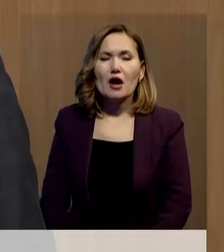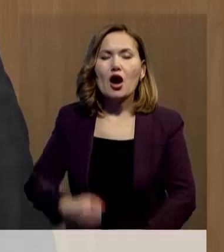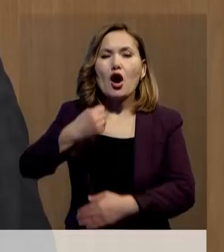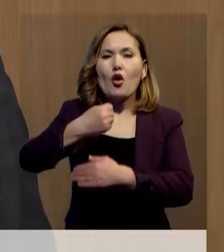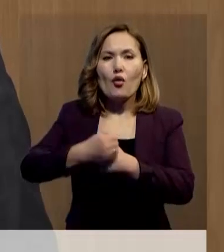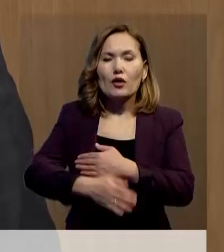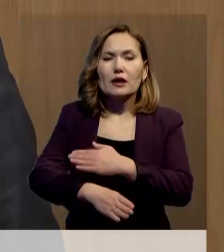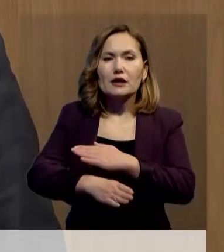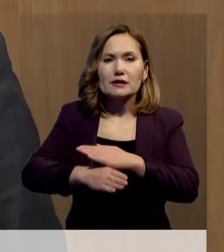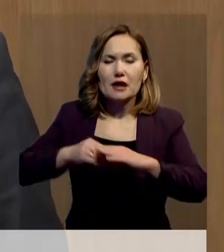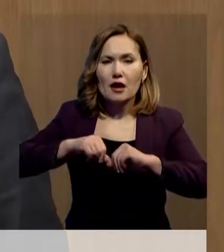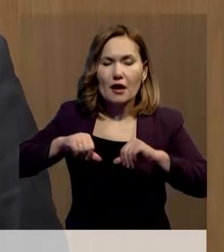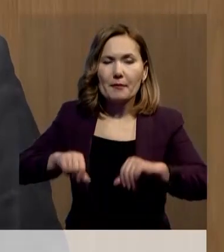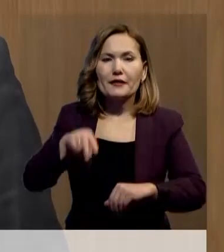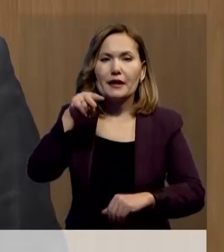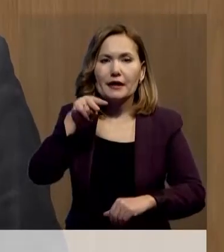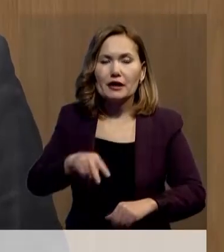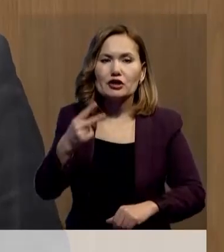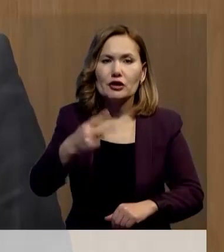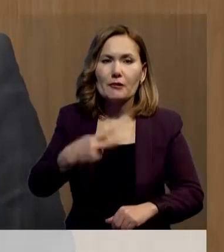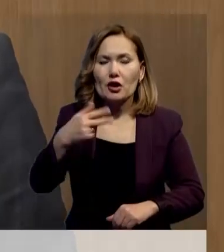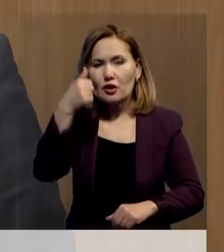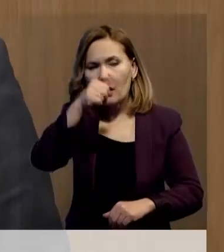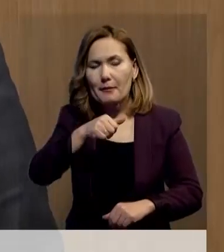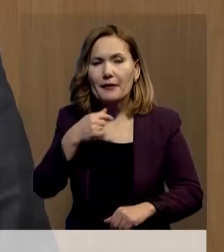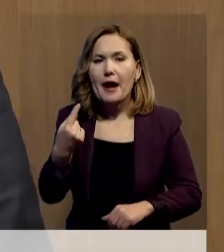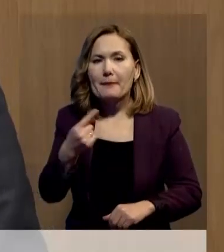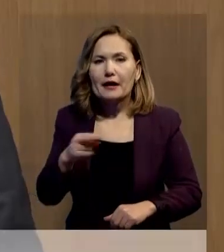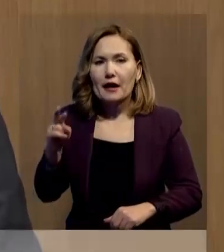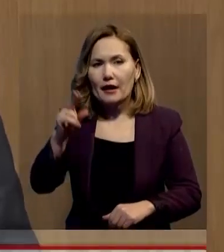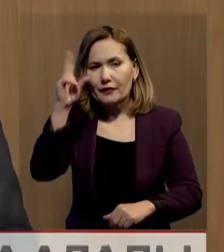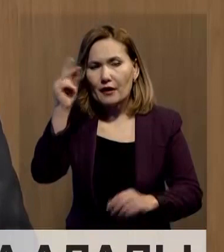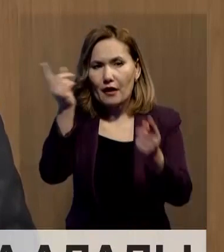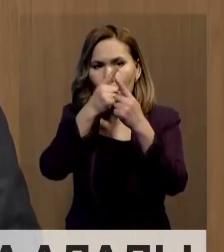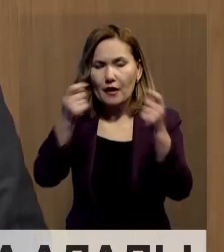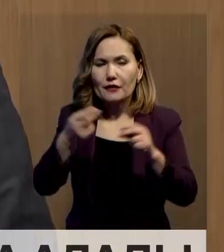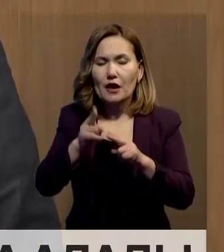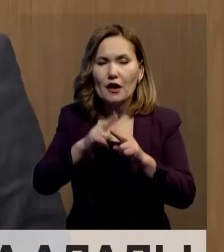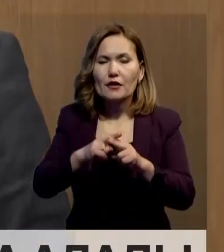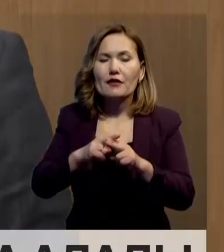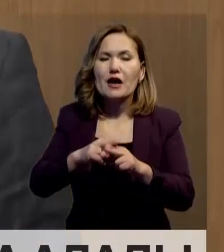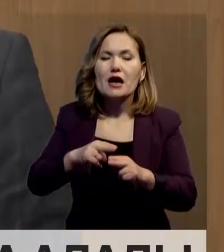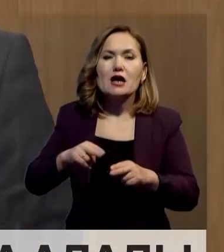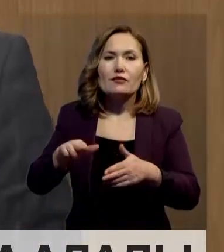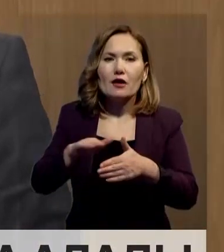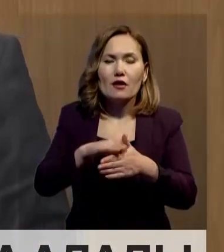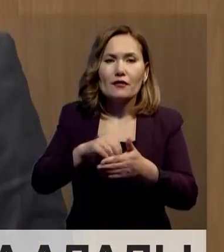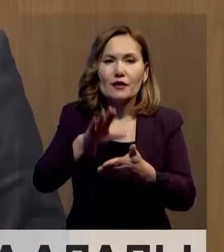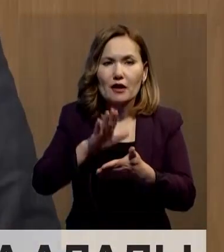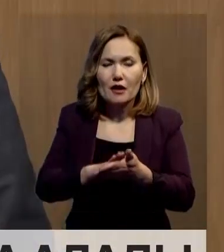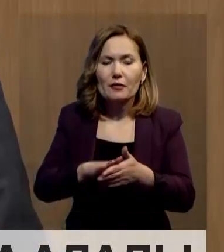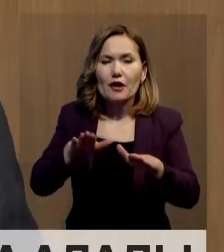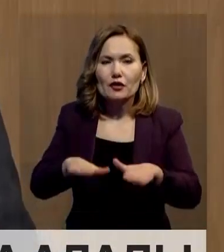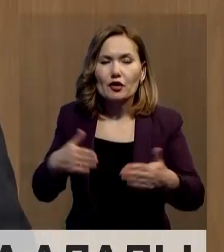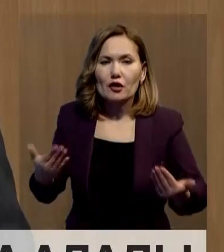Орталық сайлау комиссиясының 2023 жылғы 1 қаңтардағы мәліметіне сәйкес сайлаушылардың тізімін жинақтады. Оған тұрғылықты жері